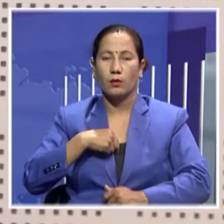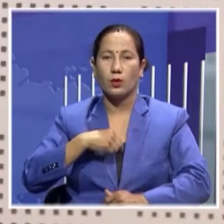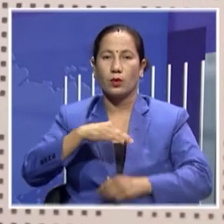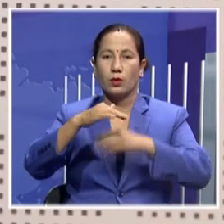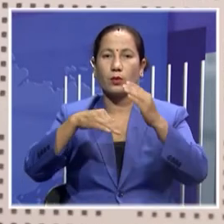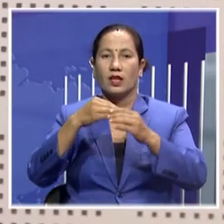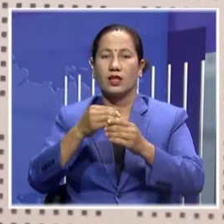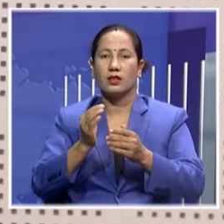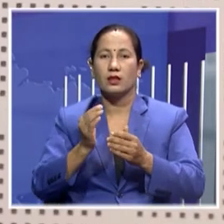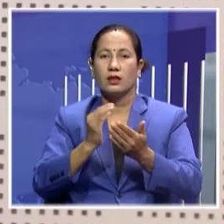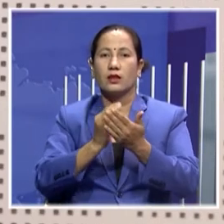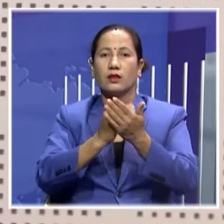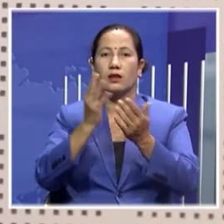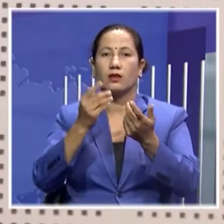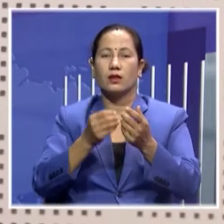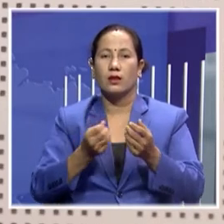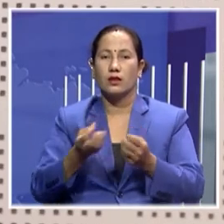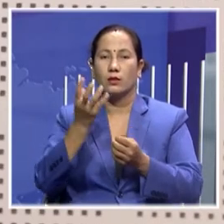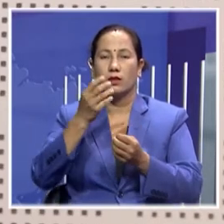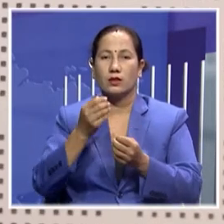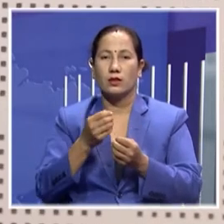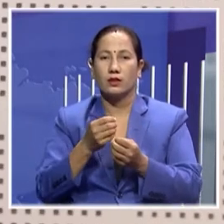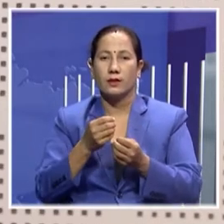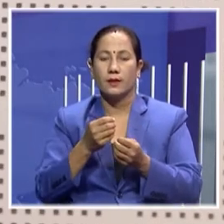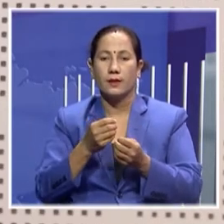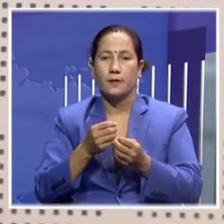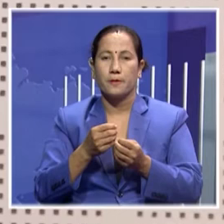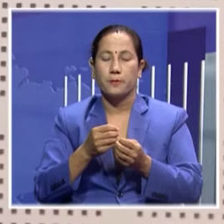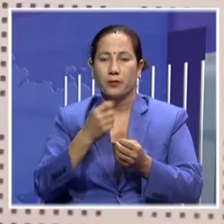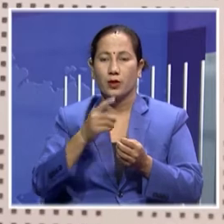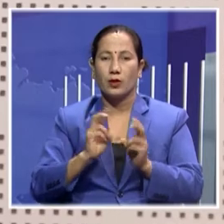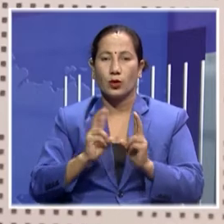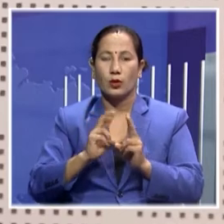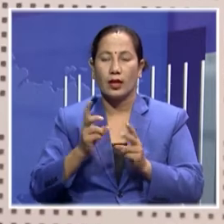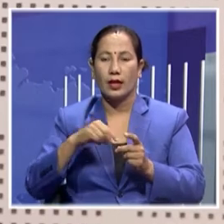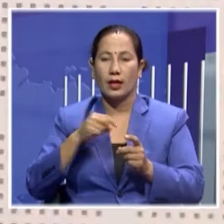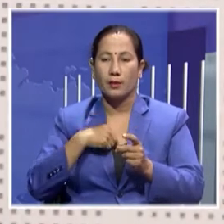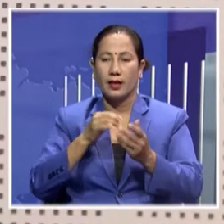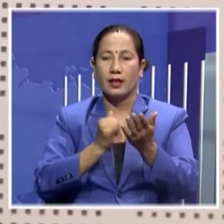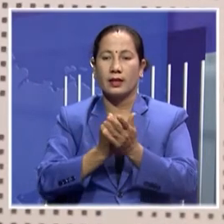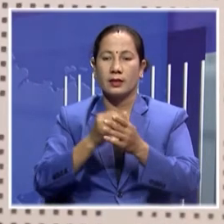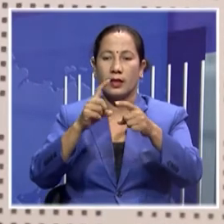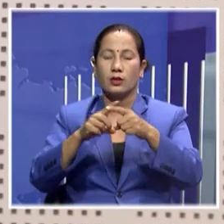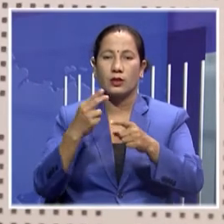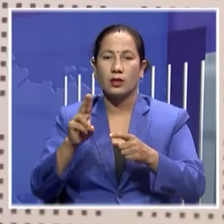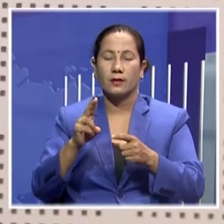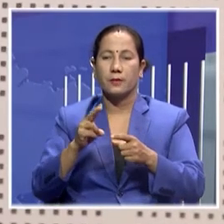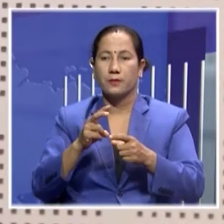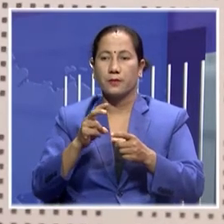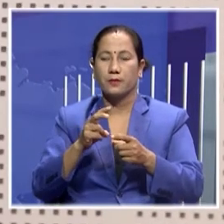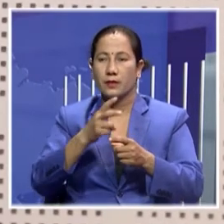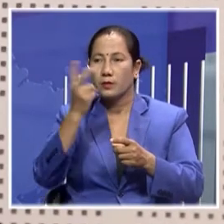कसरी बढ्छ, त्यो हामी कहाँ कुन सेक्टरलाई पहिलो प्रायोरिटी दिन्छौँ भन्ने कुरा हामीले कृषिलाई जोड दियौँ। पर्यटक रूपबाट